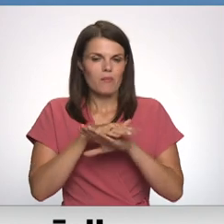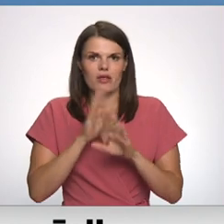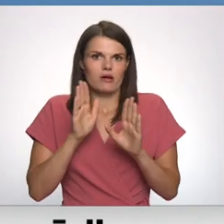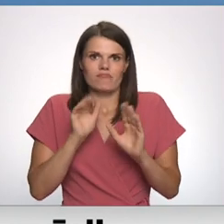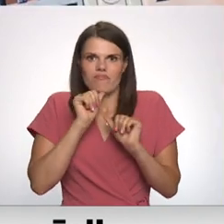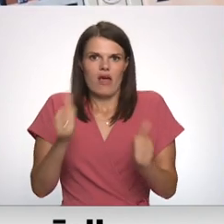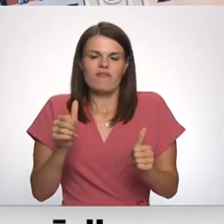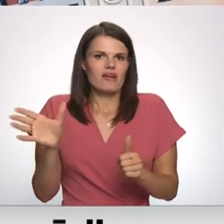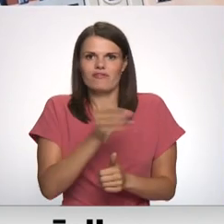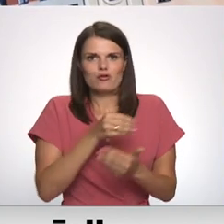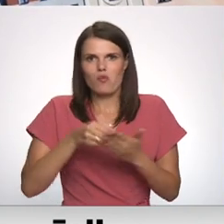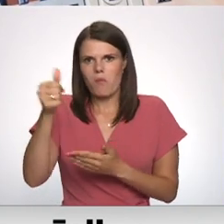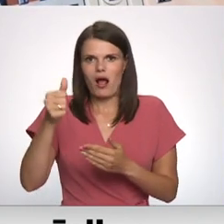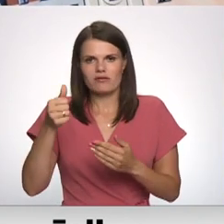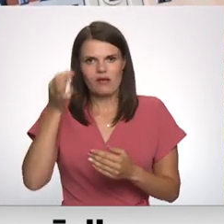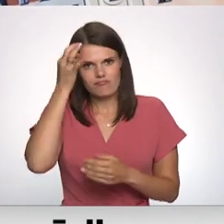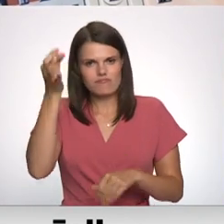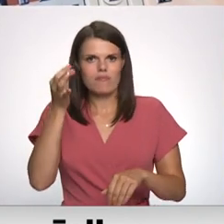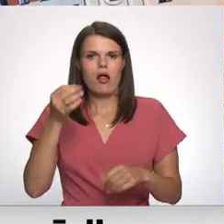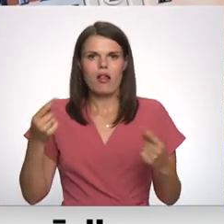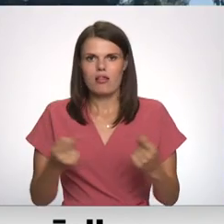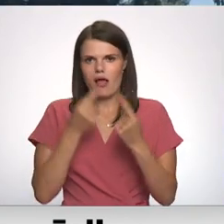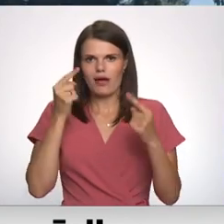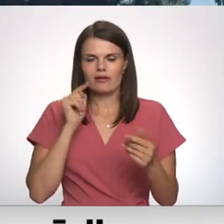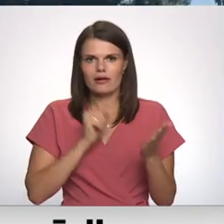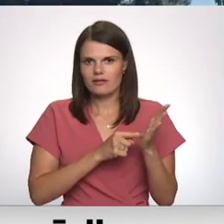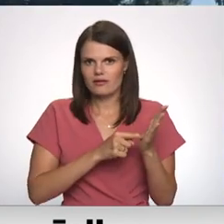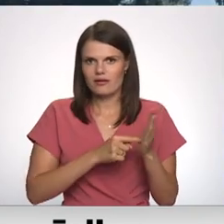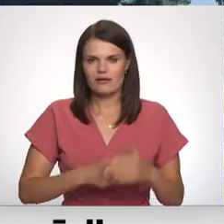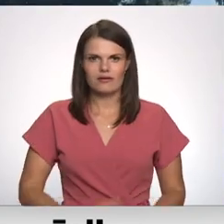apmaksāt laicīgi. Diana Boltiņa, Mikus Andersons, Zemgales reģionālā televīzija.